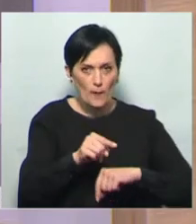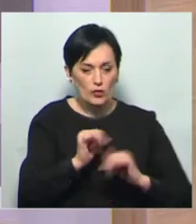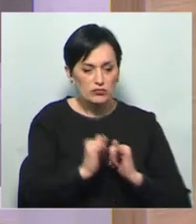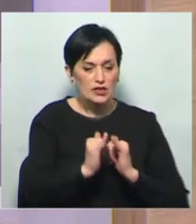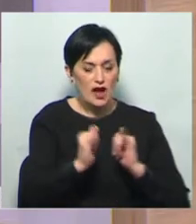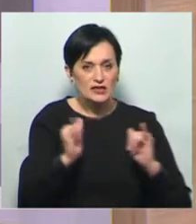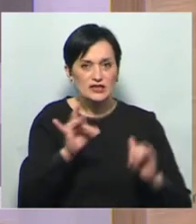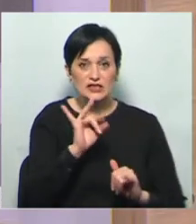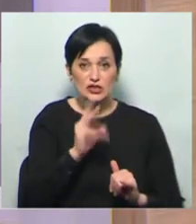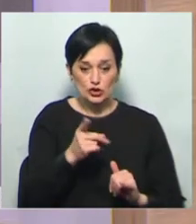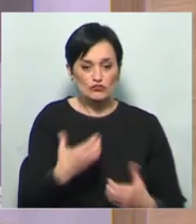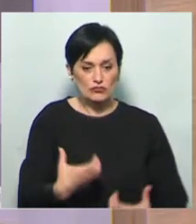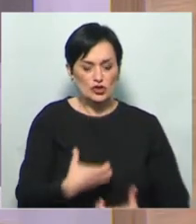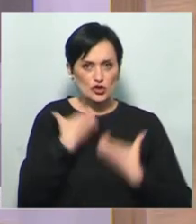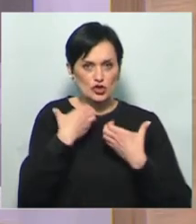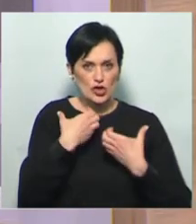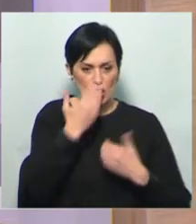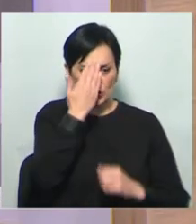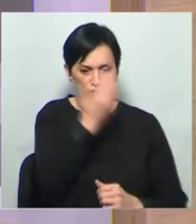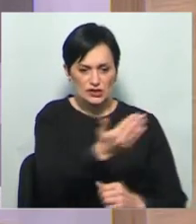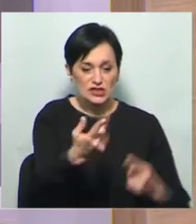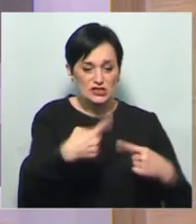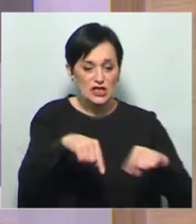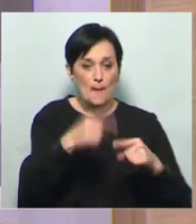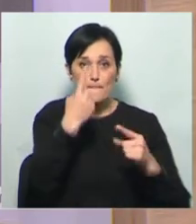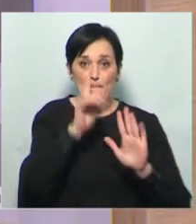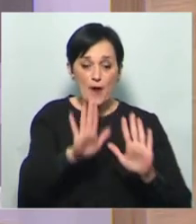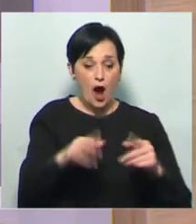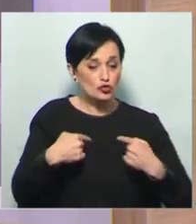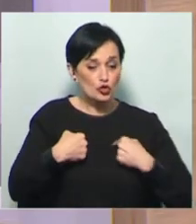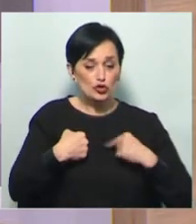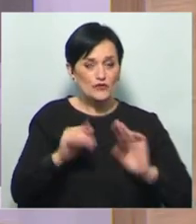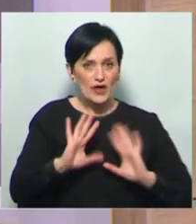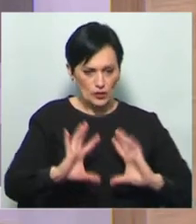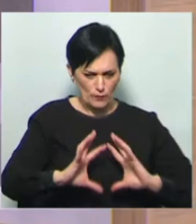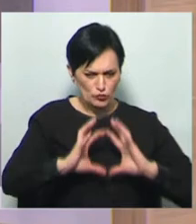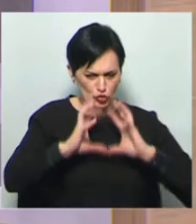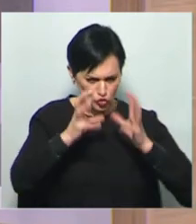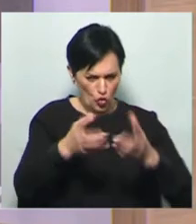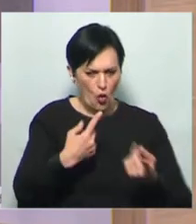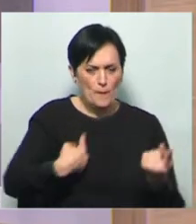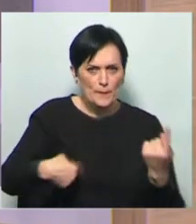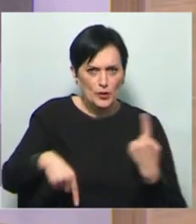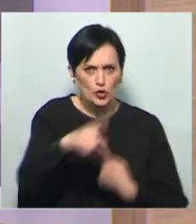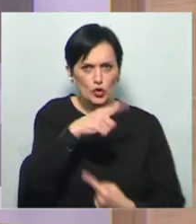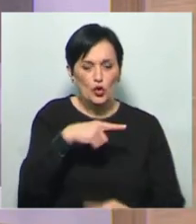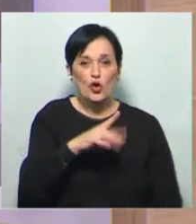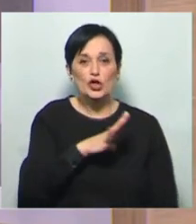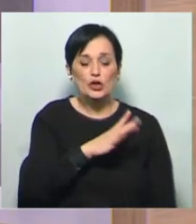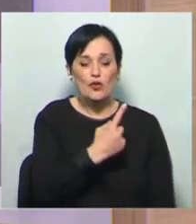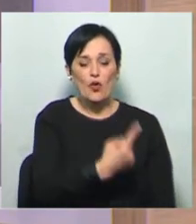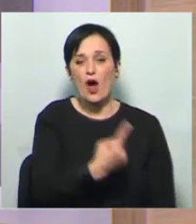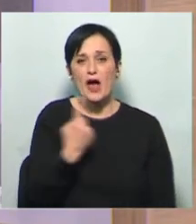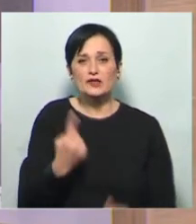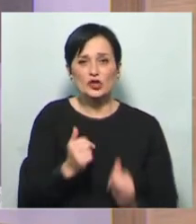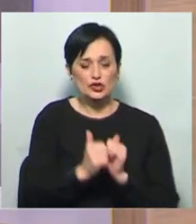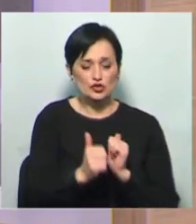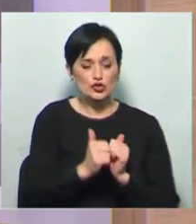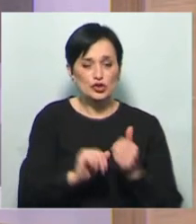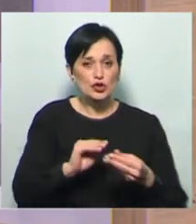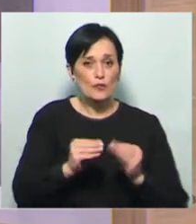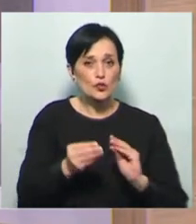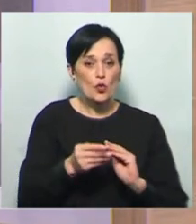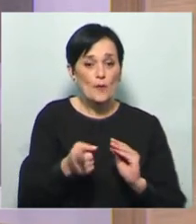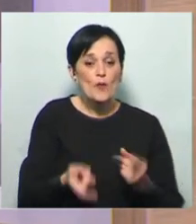რამაც შეაშინა საზოგადოება არა მარტო ჩვენთან, არამედ მთელ მსოფლიოში და ეს იყო ერთ-ერთი ხშირი პრობლემა,